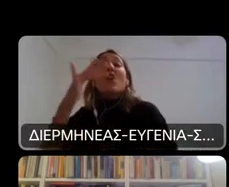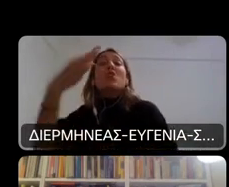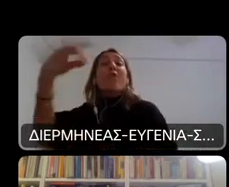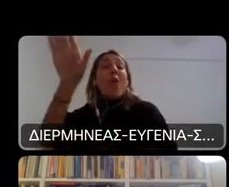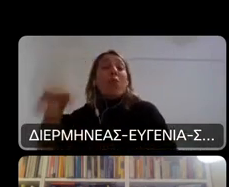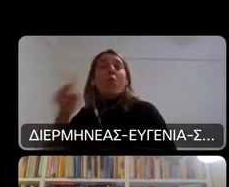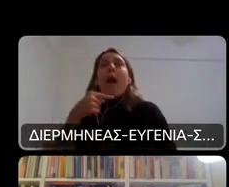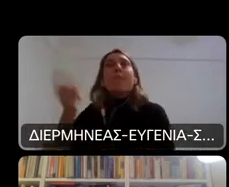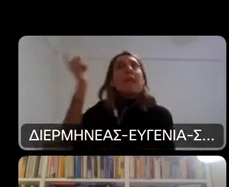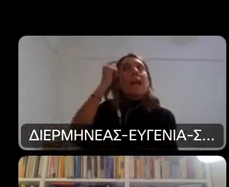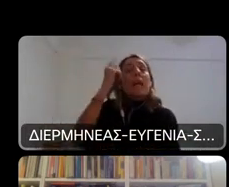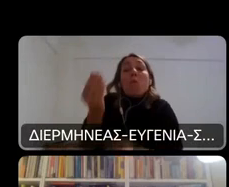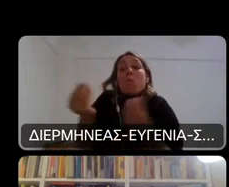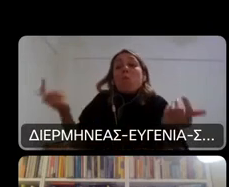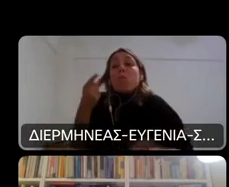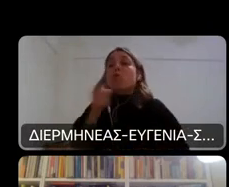σεξισμό.